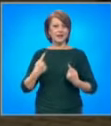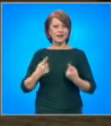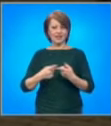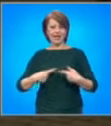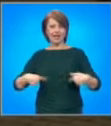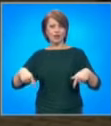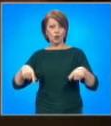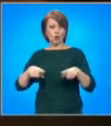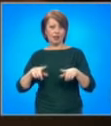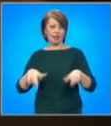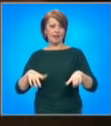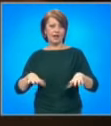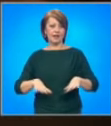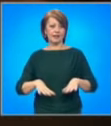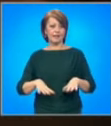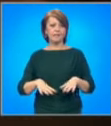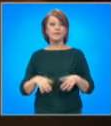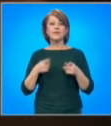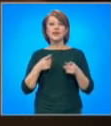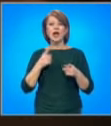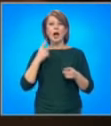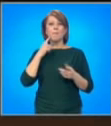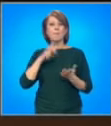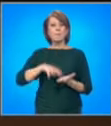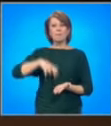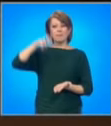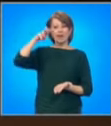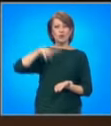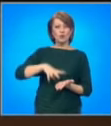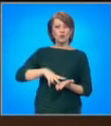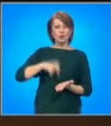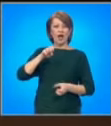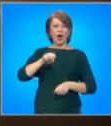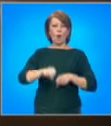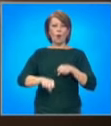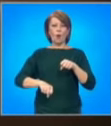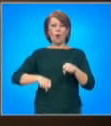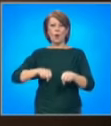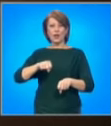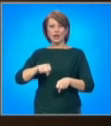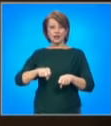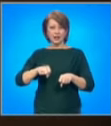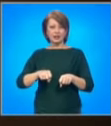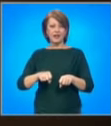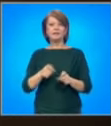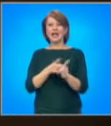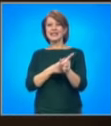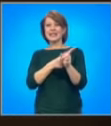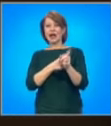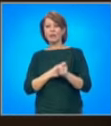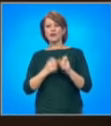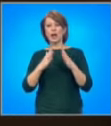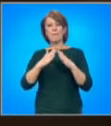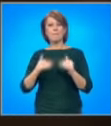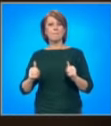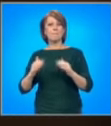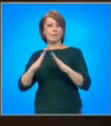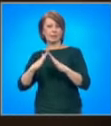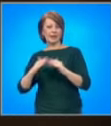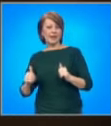градина. Вижте. Оказа се, че батутите, количките с педали под наем, стрелбището и няколко павилиончета за пуканки